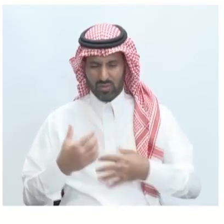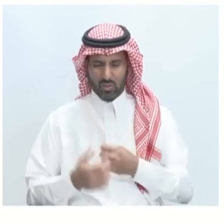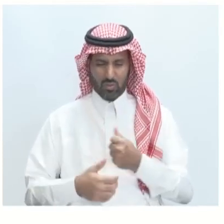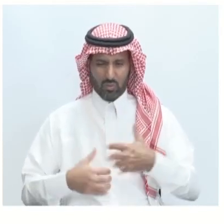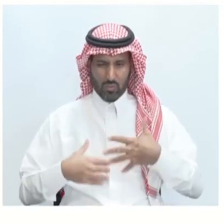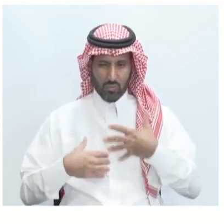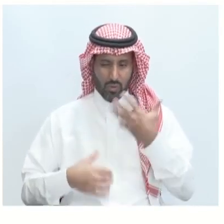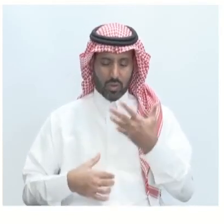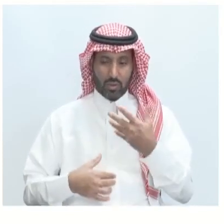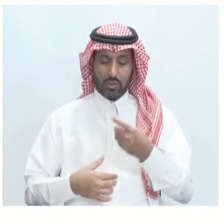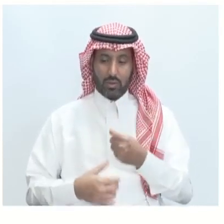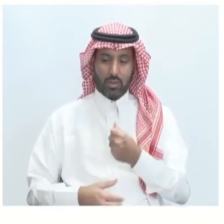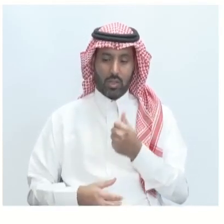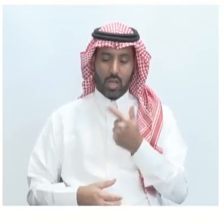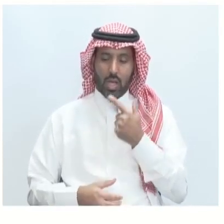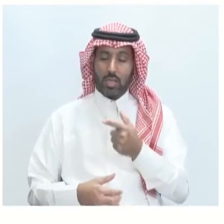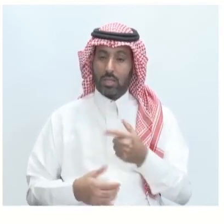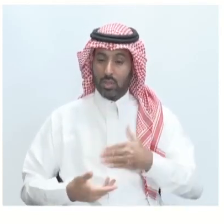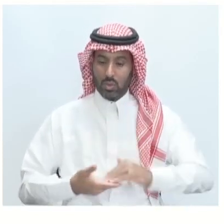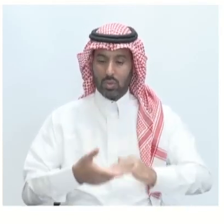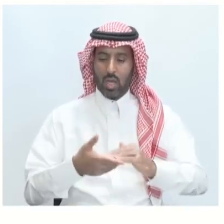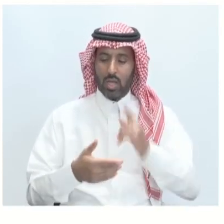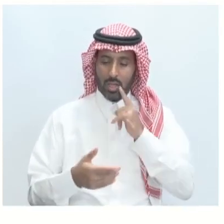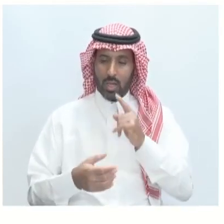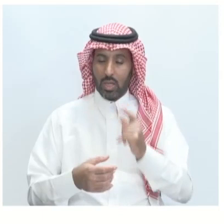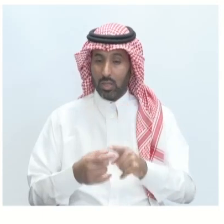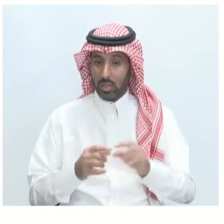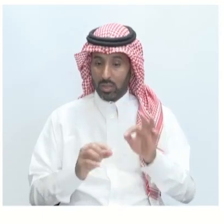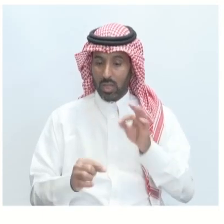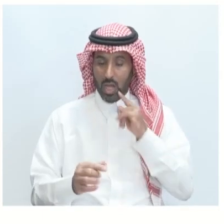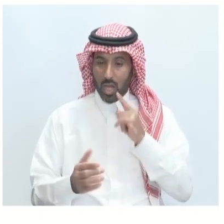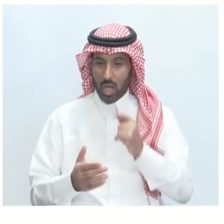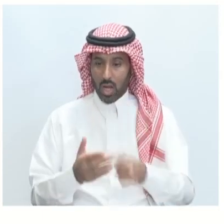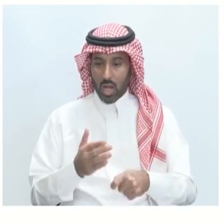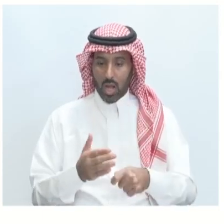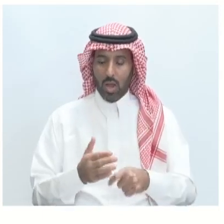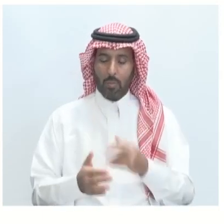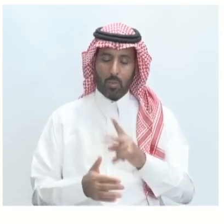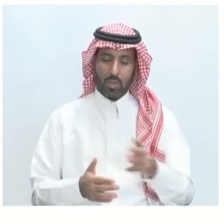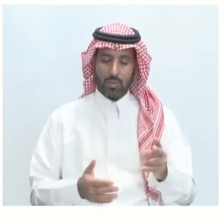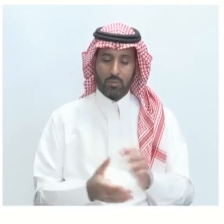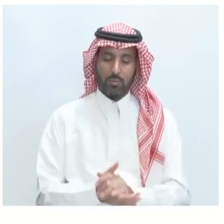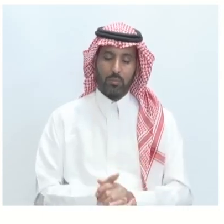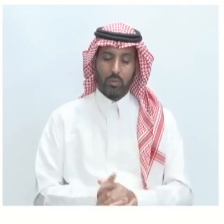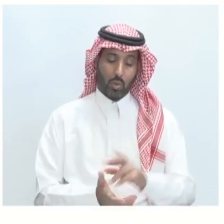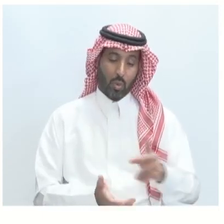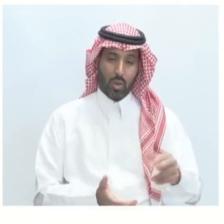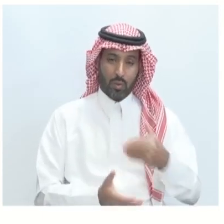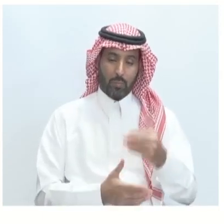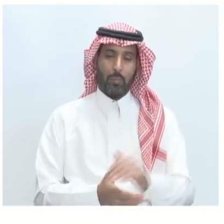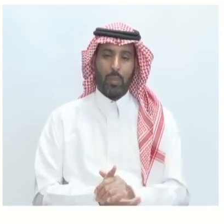الطلاب قد تساعد على اتخاذ القرارات الملائمه لنوع الانفعال ذكرنا في